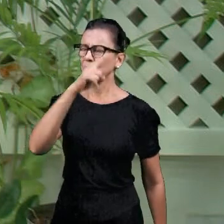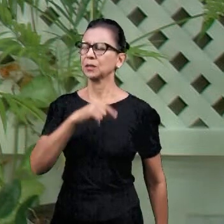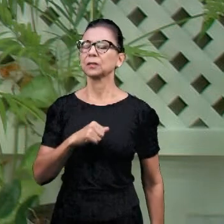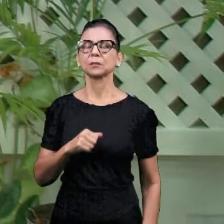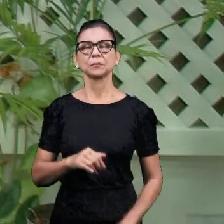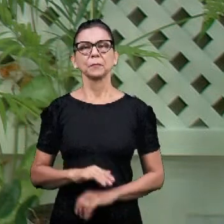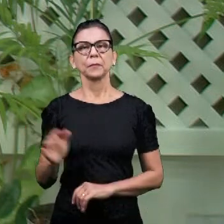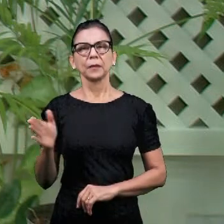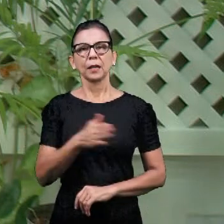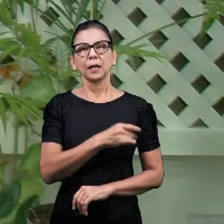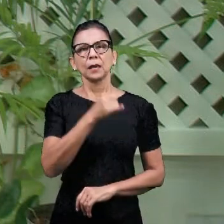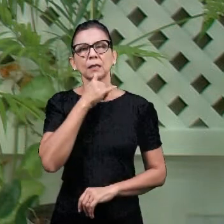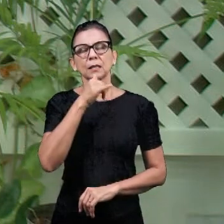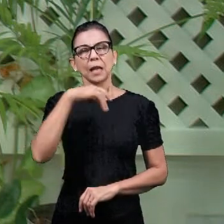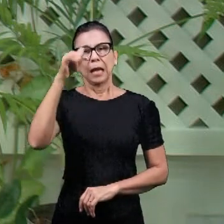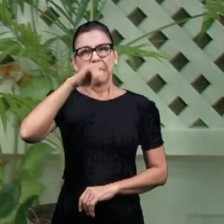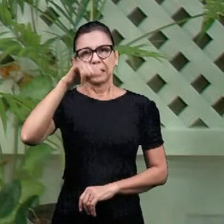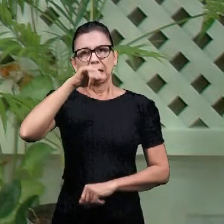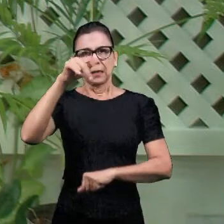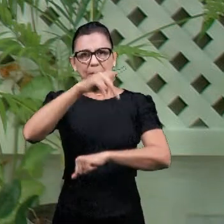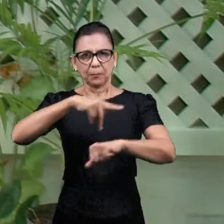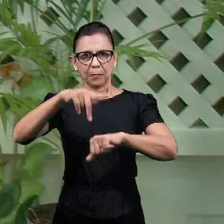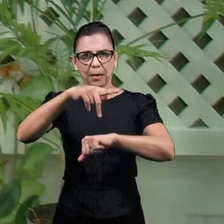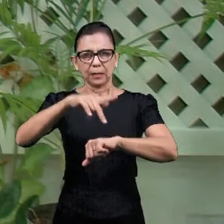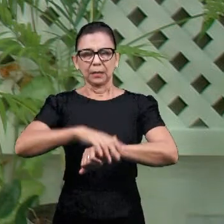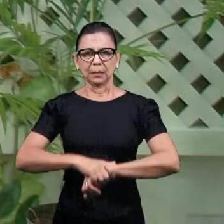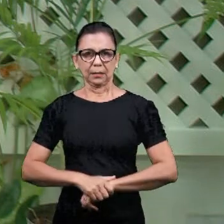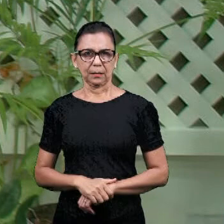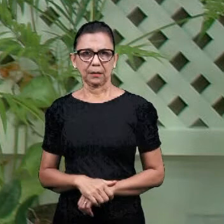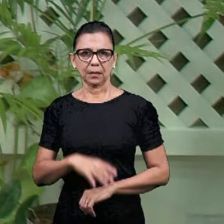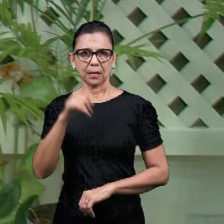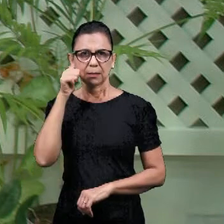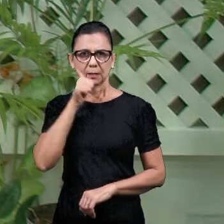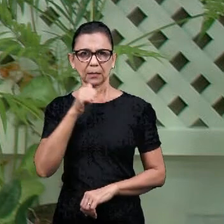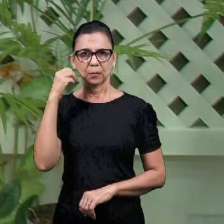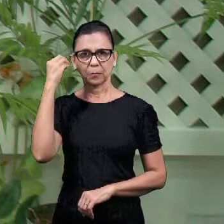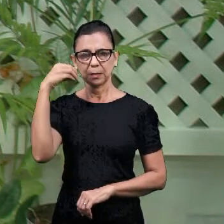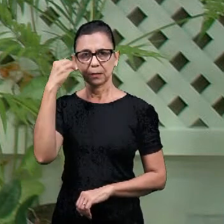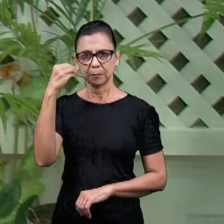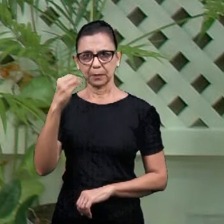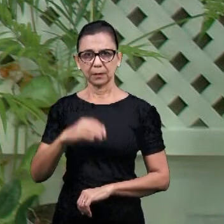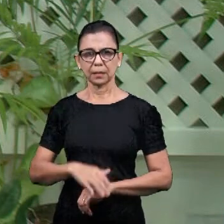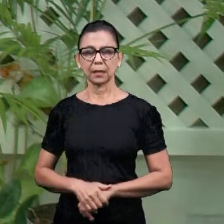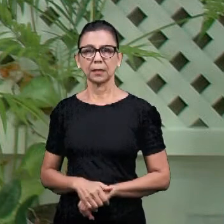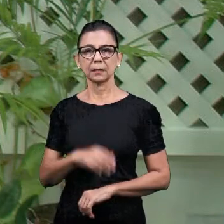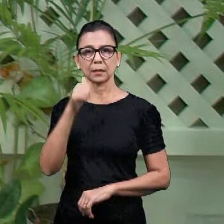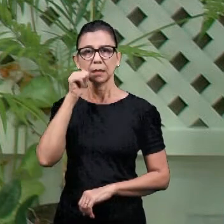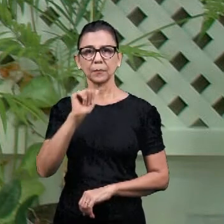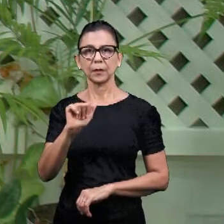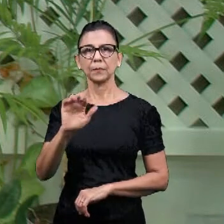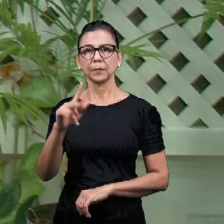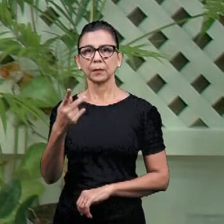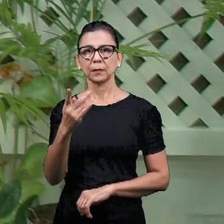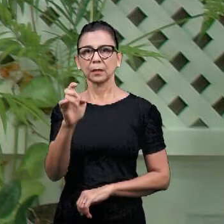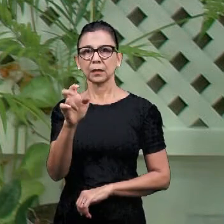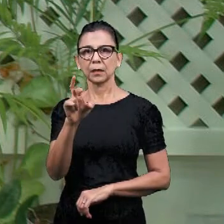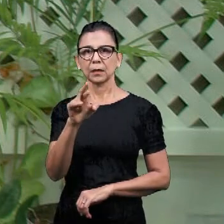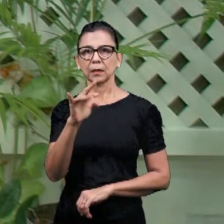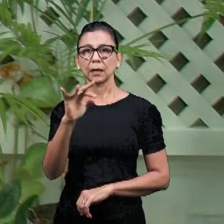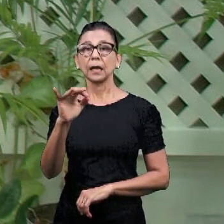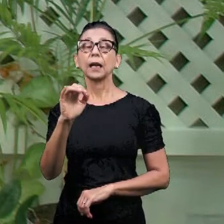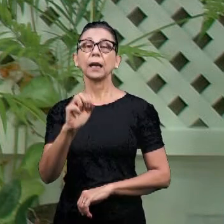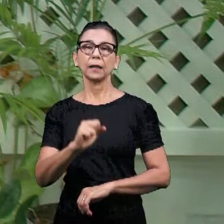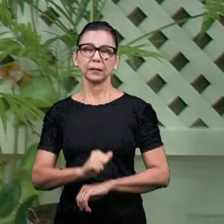de l'Italie, par exemple, une sœur a dit une expérience de la sœur Erika avec le nom de l'église de Trévise